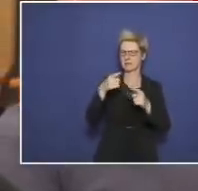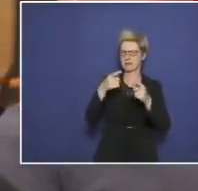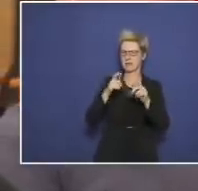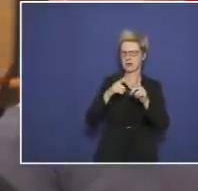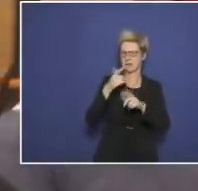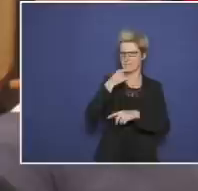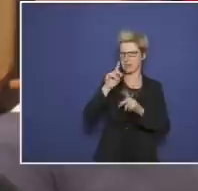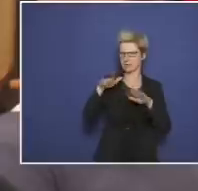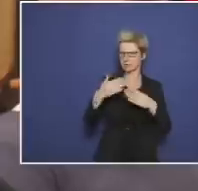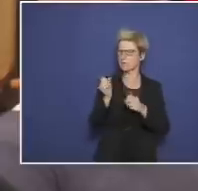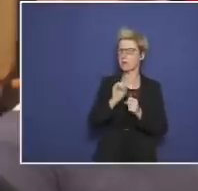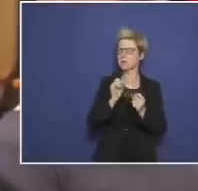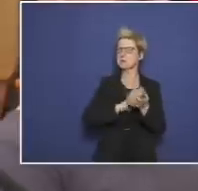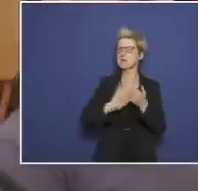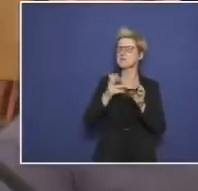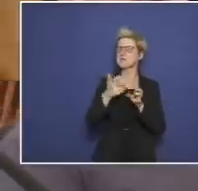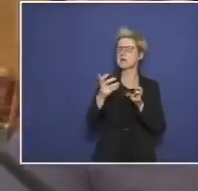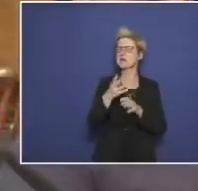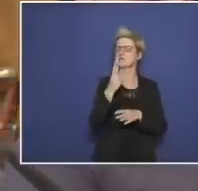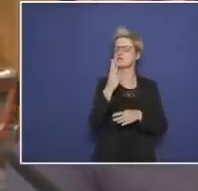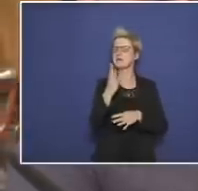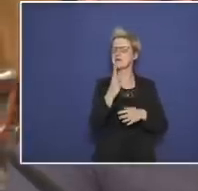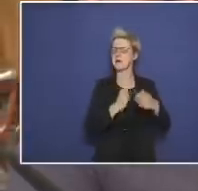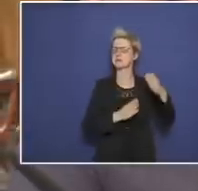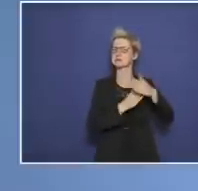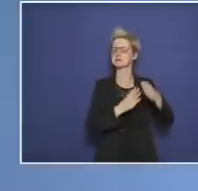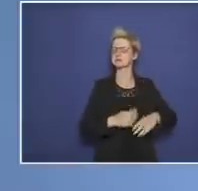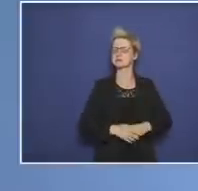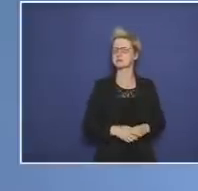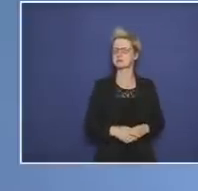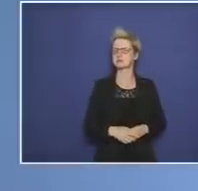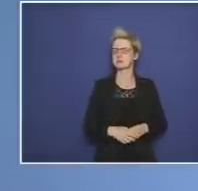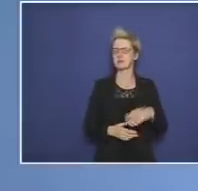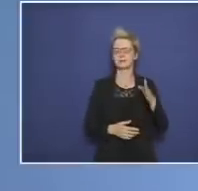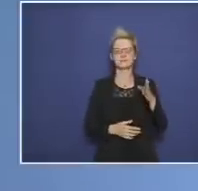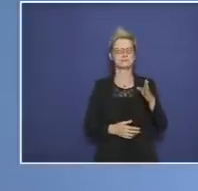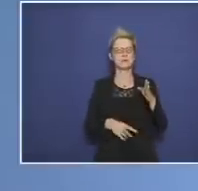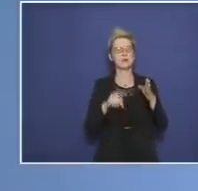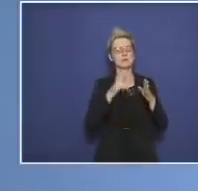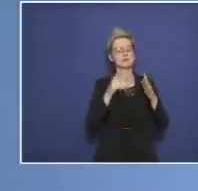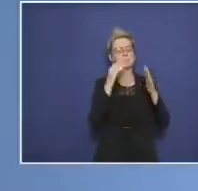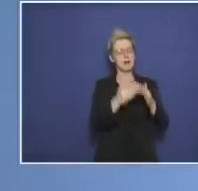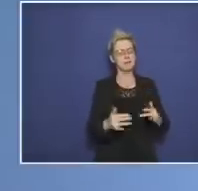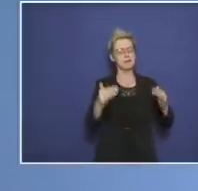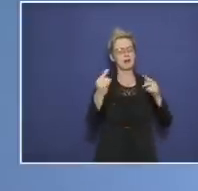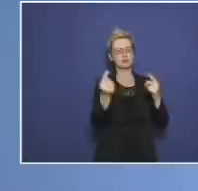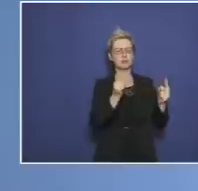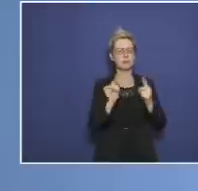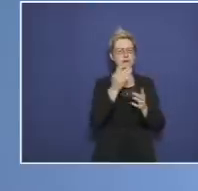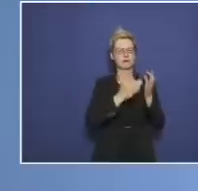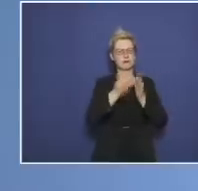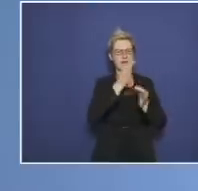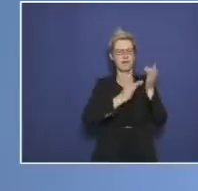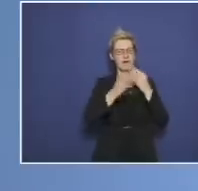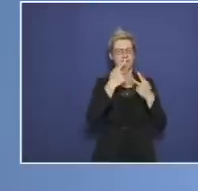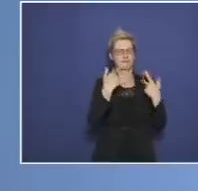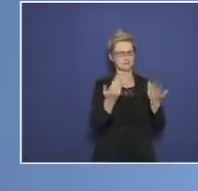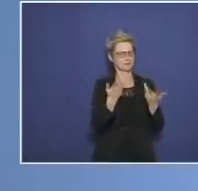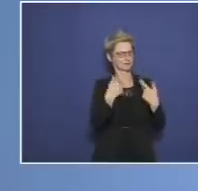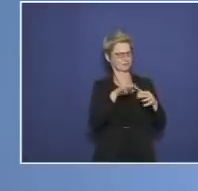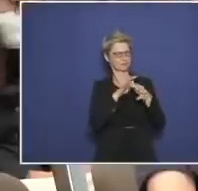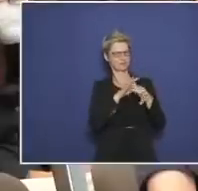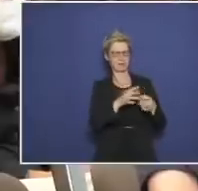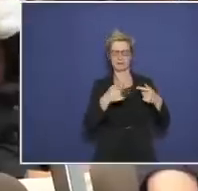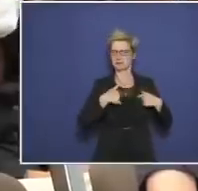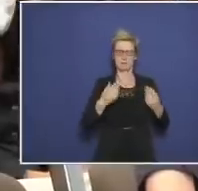Danke. Sie fragen mich jetzt nach einer parlamentarischen Debatte und dazu habe ich hier nichts beizutragen.